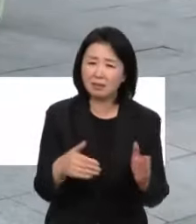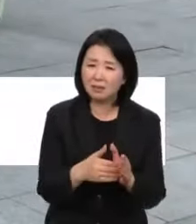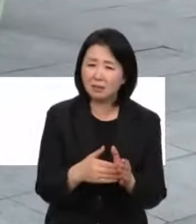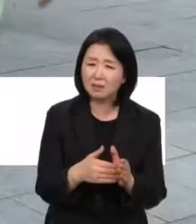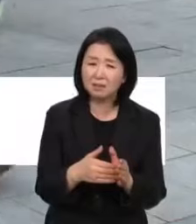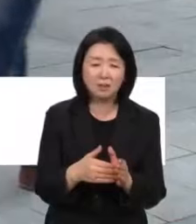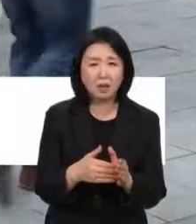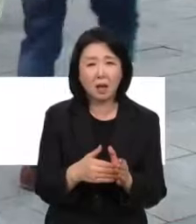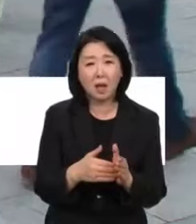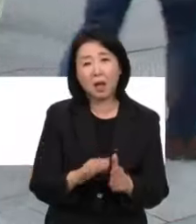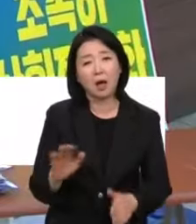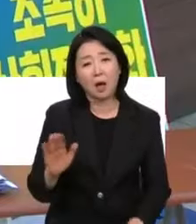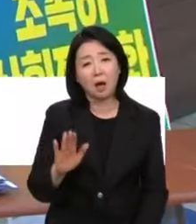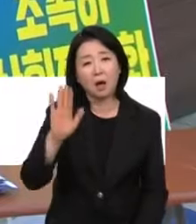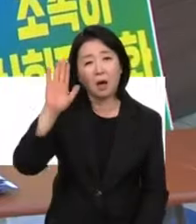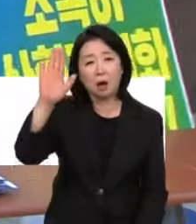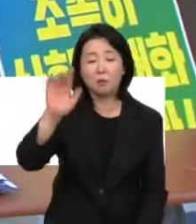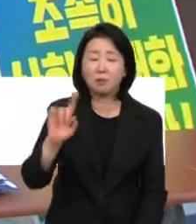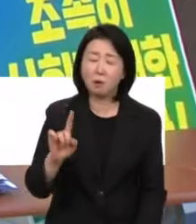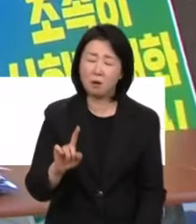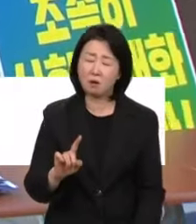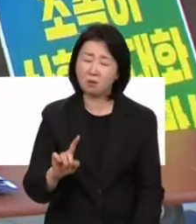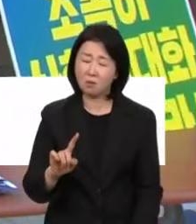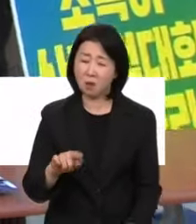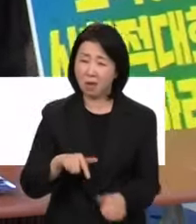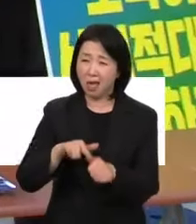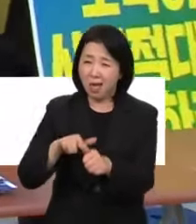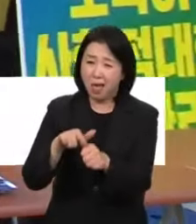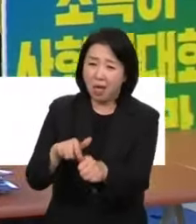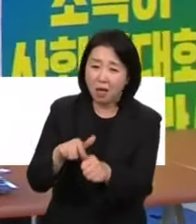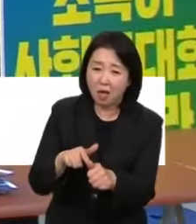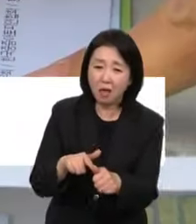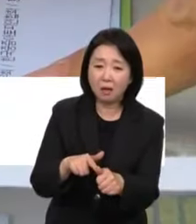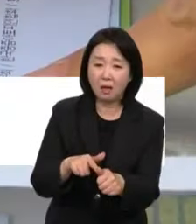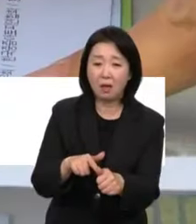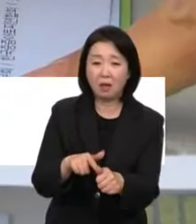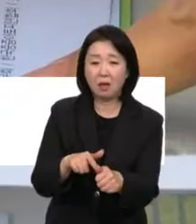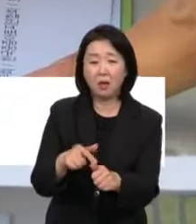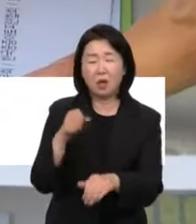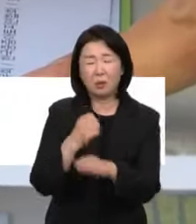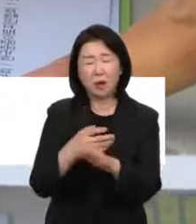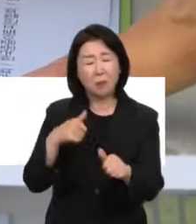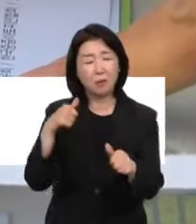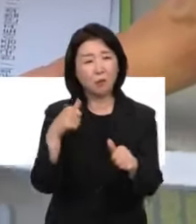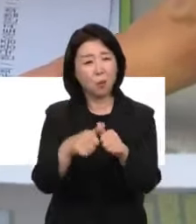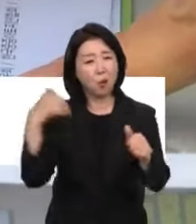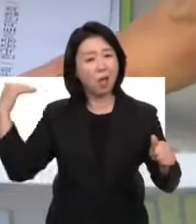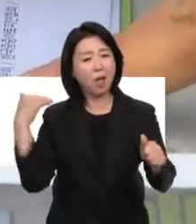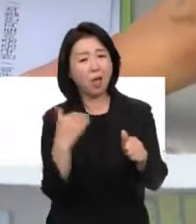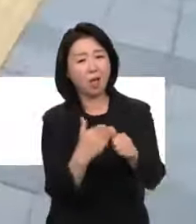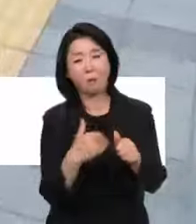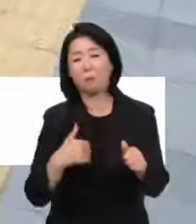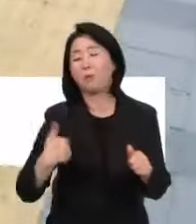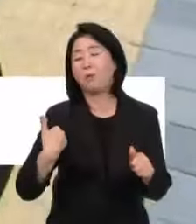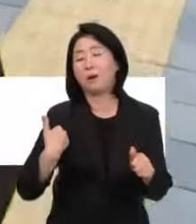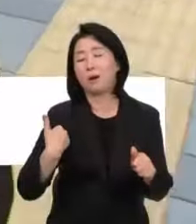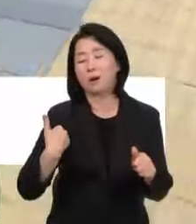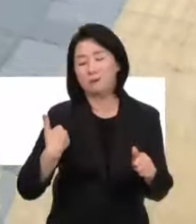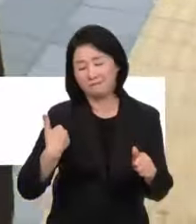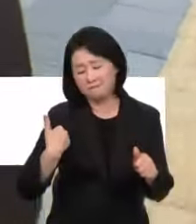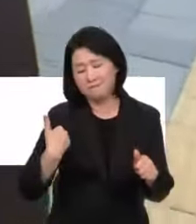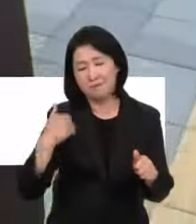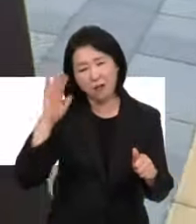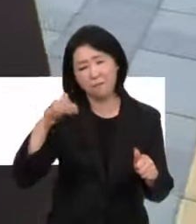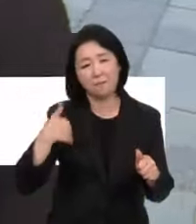것이냐? 혹시 추후에 강하게 푸시가 돼서 저성과자 위주로 뭐 권고사직이 나갈 수도 있는 부분에 누가 장담을 할